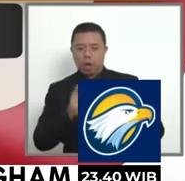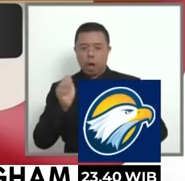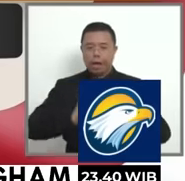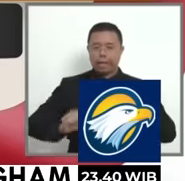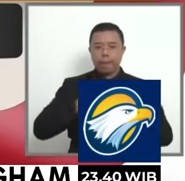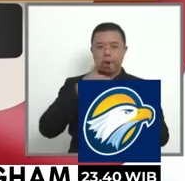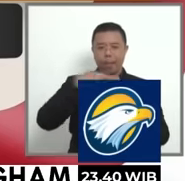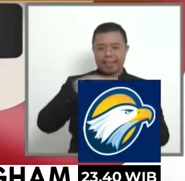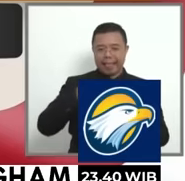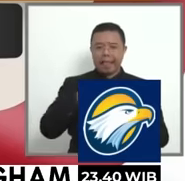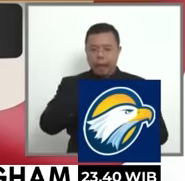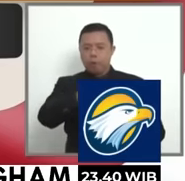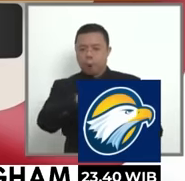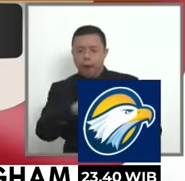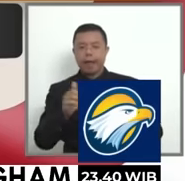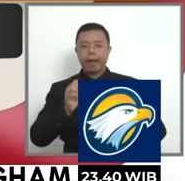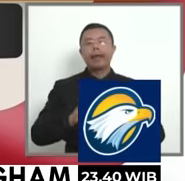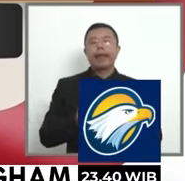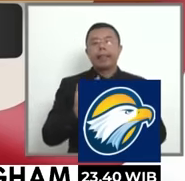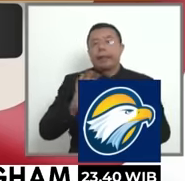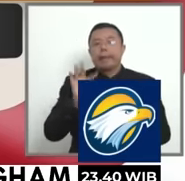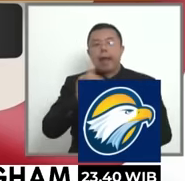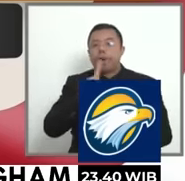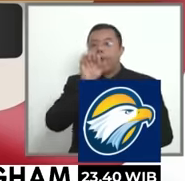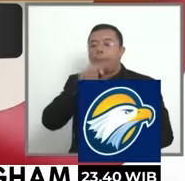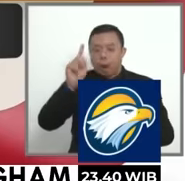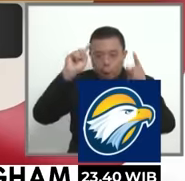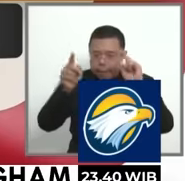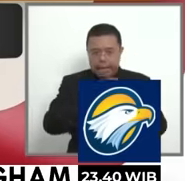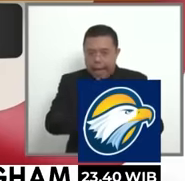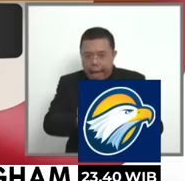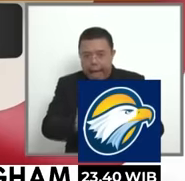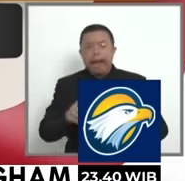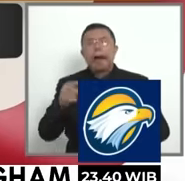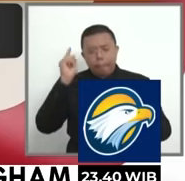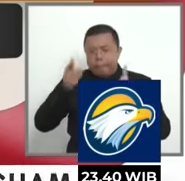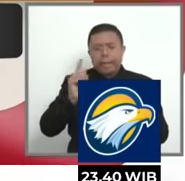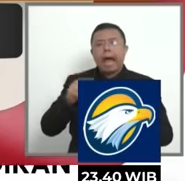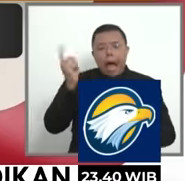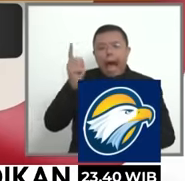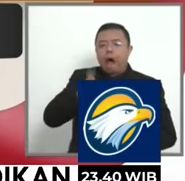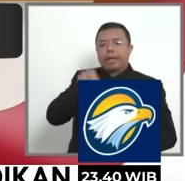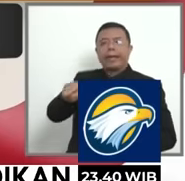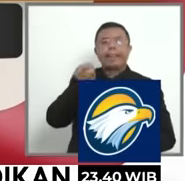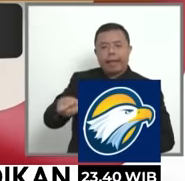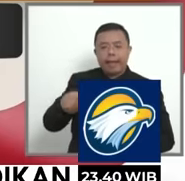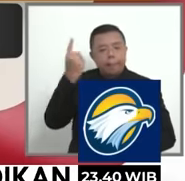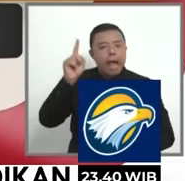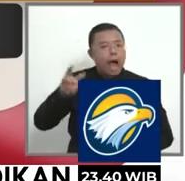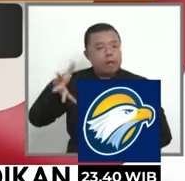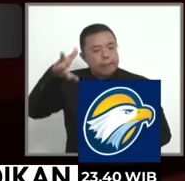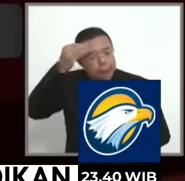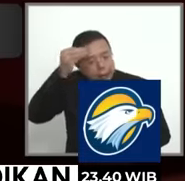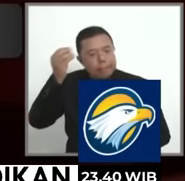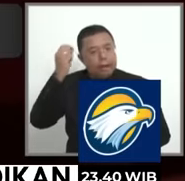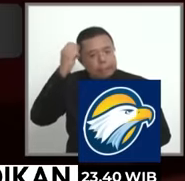Butet kamu boleh loh pentas tapi enggak usah ngomong politik enggak pemerintah mesti dikritik pemerintah mesti waras pemerintah